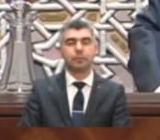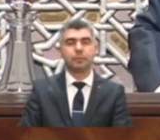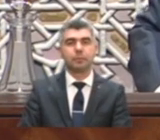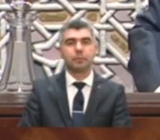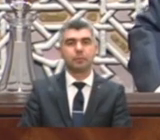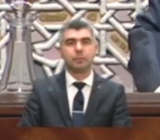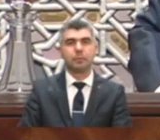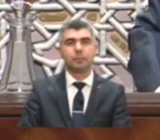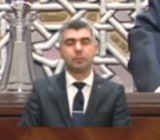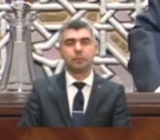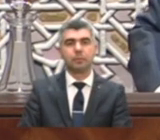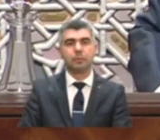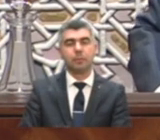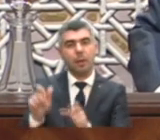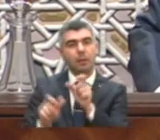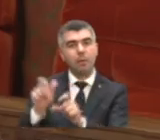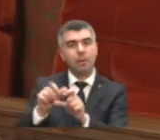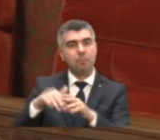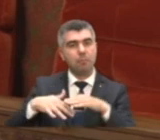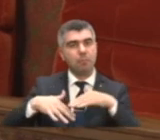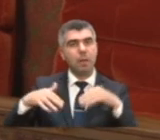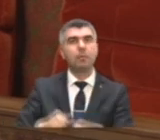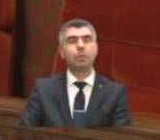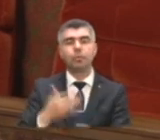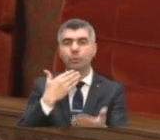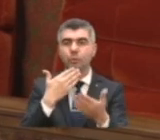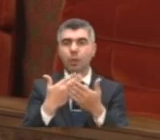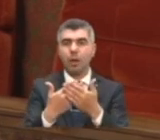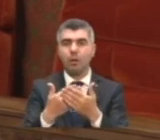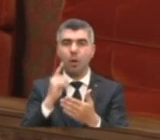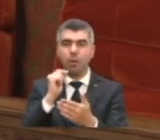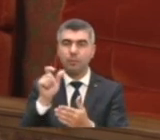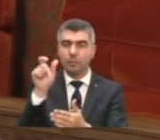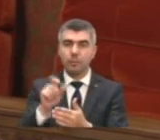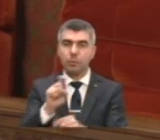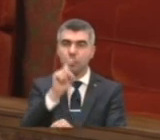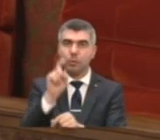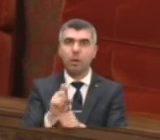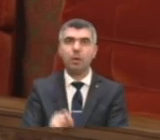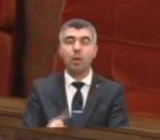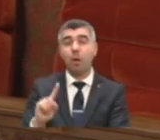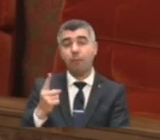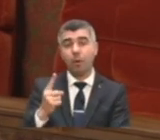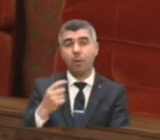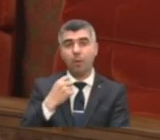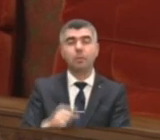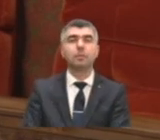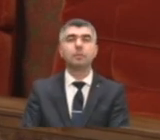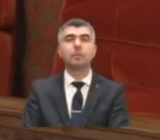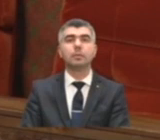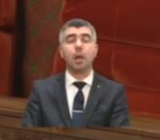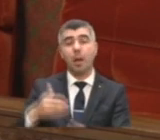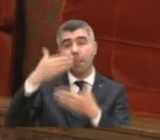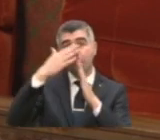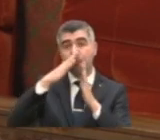المحترم سيدات والسادة النواب، شكرا السيد النائب على طرح هذا السؤال. في البداية بغيت نذكر أن بلادنا